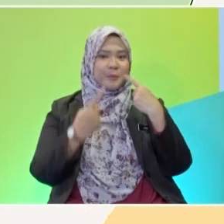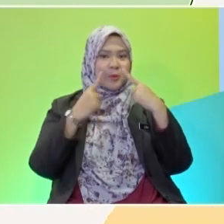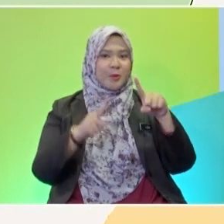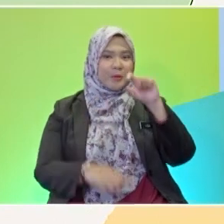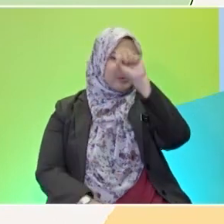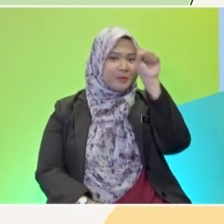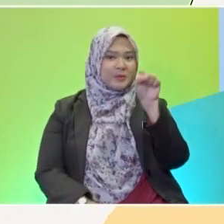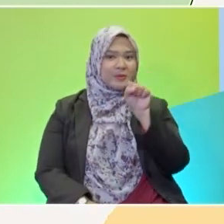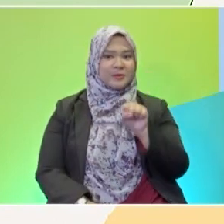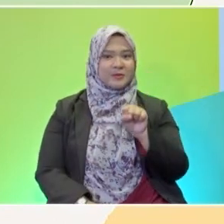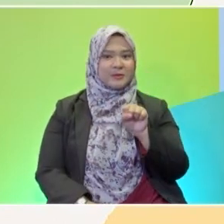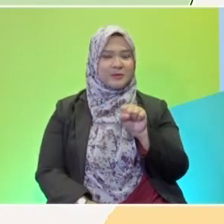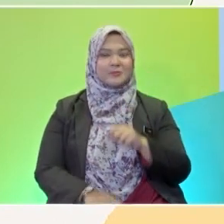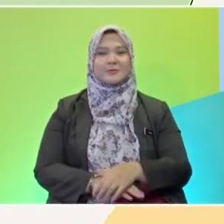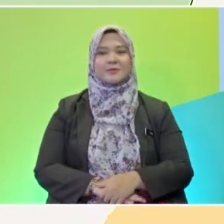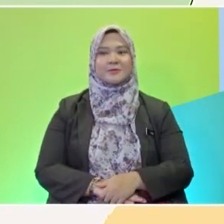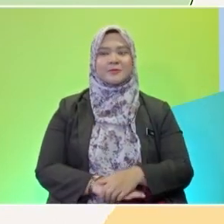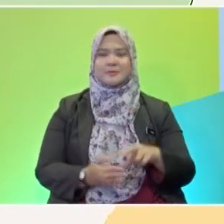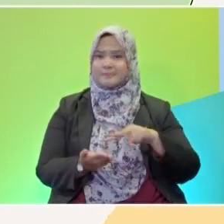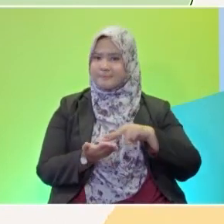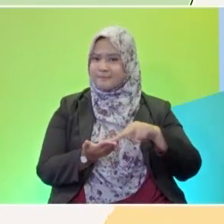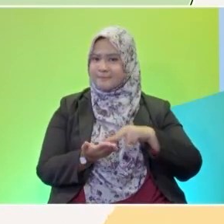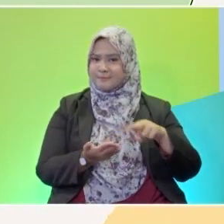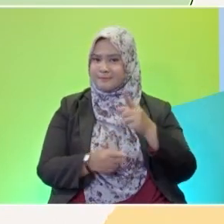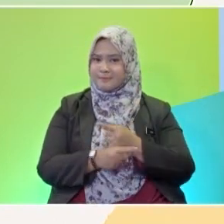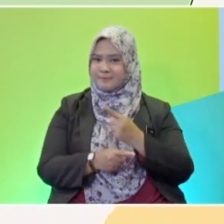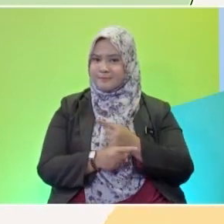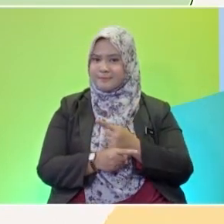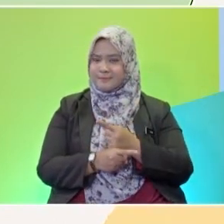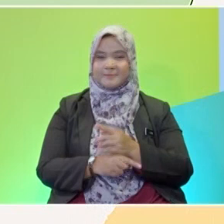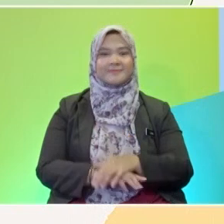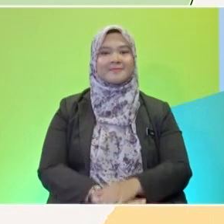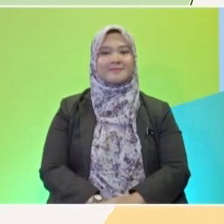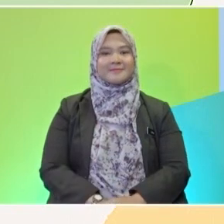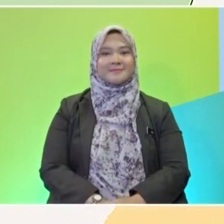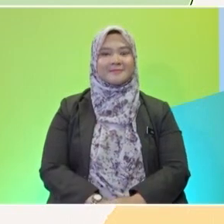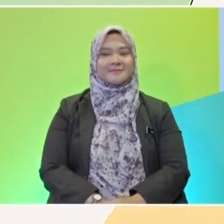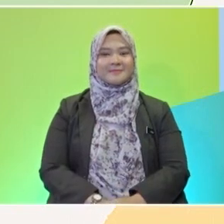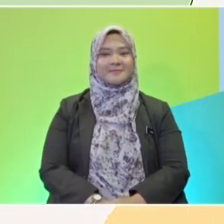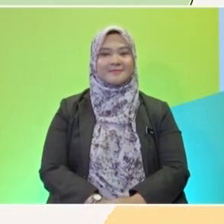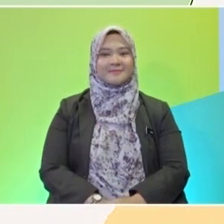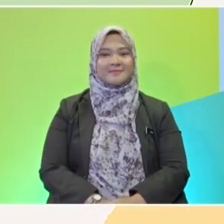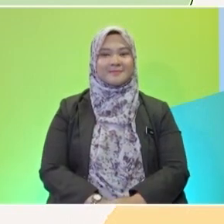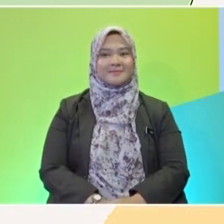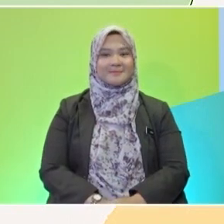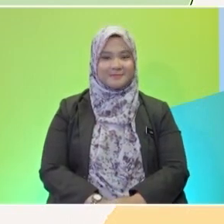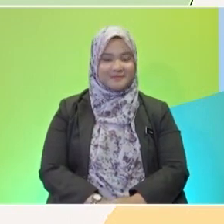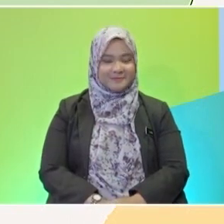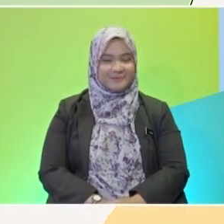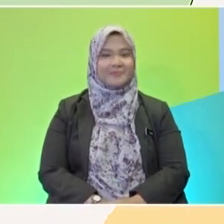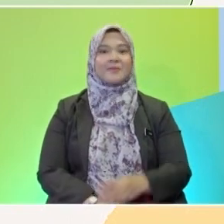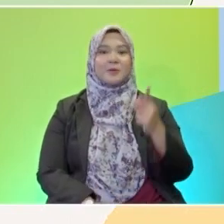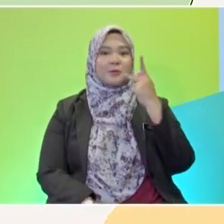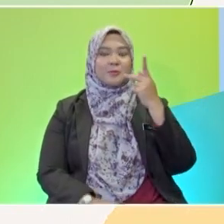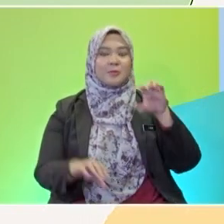selesaikan kuis ini Baik ketupat dibuat daripada beras atau bulu yang dibungkus dalam anyaman daun kelapa